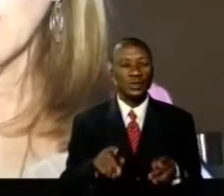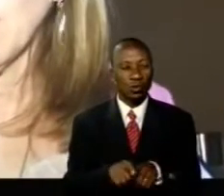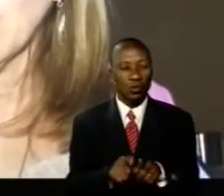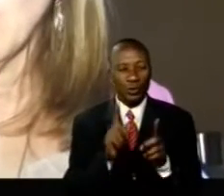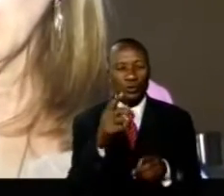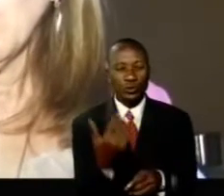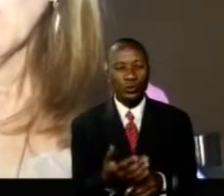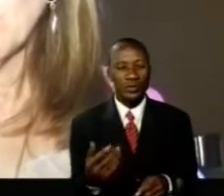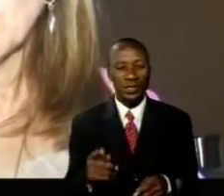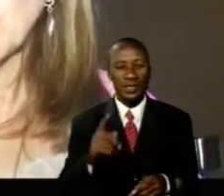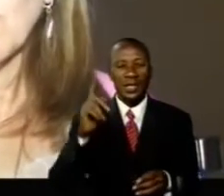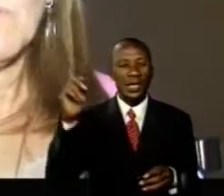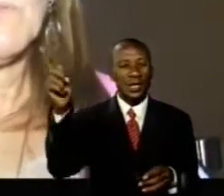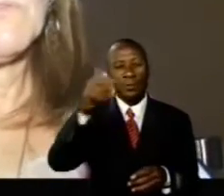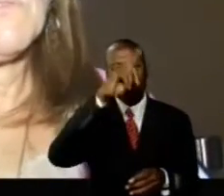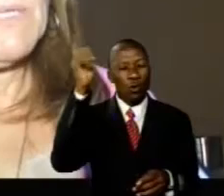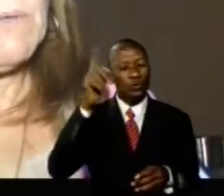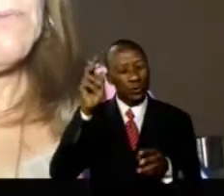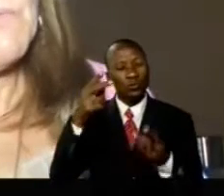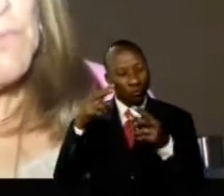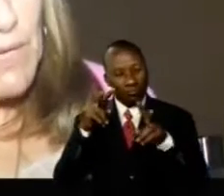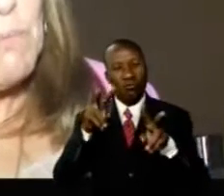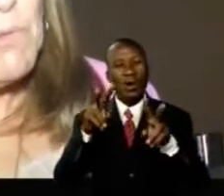planète entière. Et donc